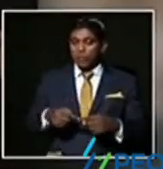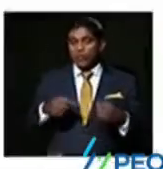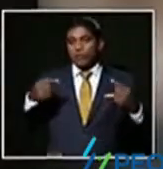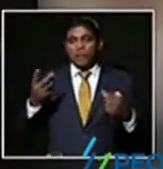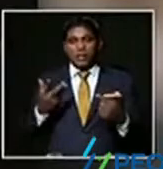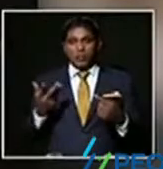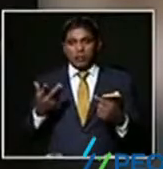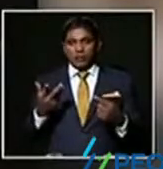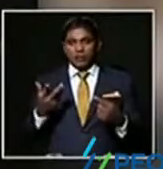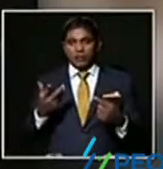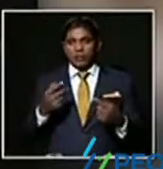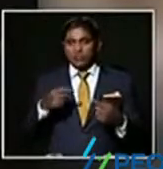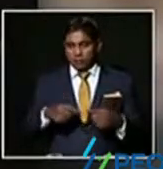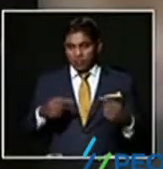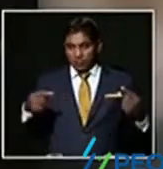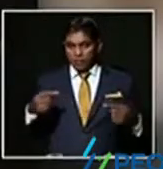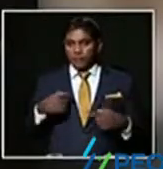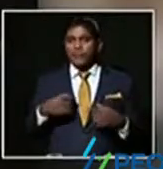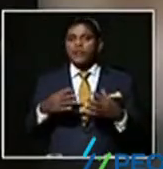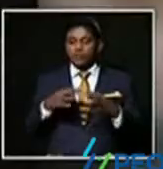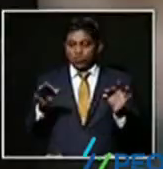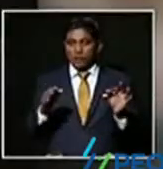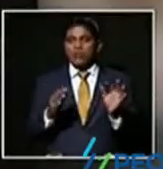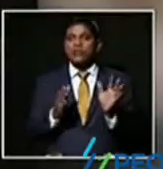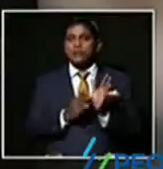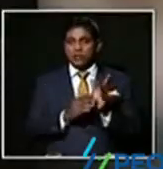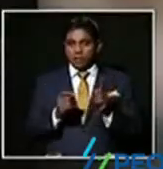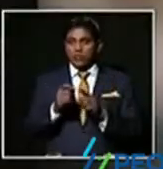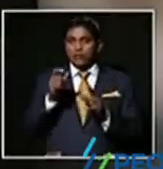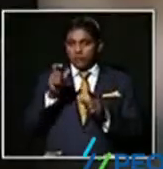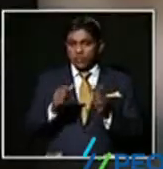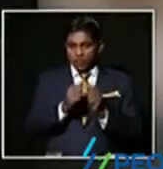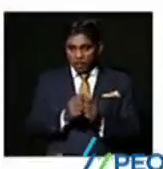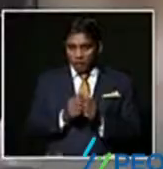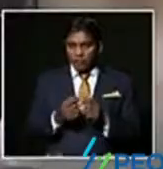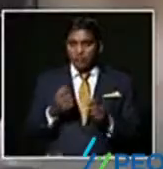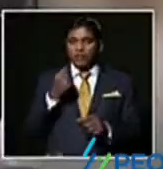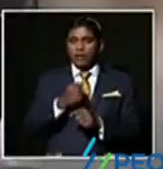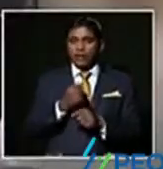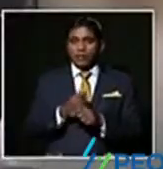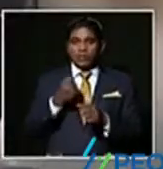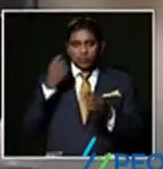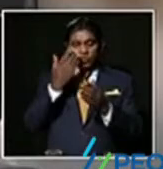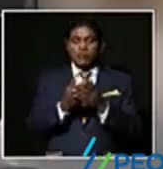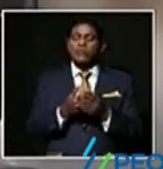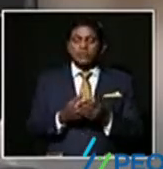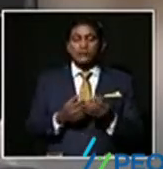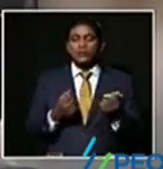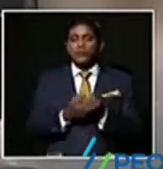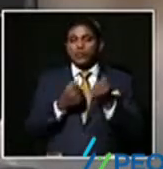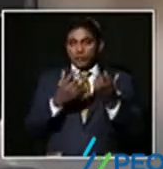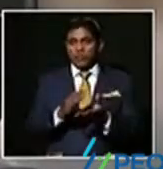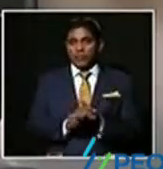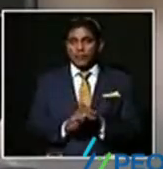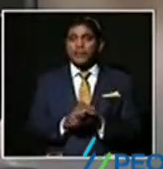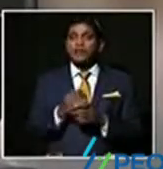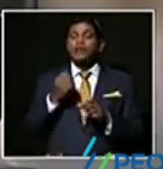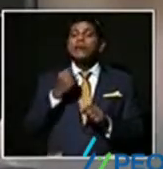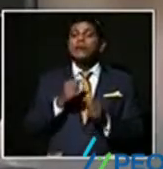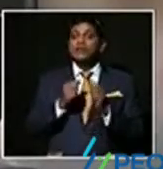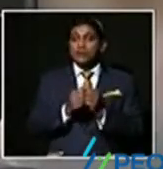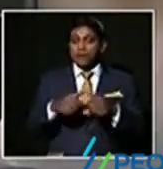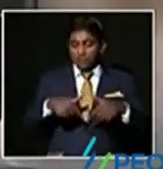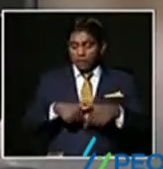මගේ තර්කය. මම ස්වාධීන මන්ත්‍රීවරකෙට වැඩ කෙරුවත් මේ ආණ්ඩු යෝජනාවට මම පක්ෂ වෙනවා. තමන්ගේ රාජකාරියේ නිසිලස ඉටු කිරීමේ